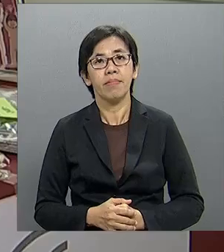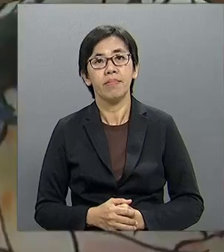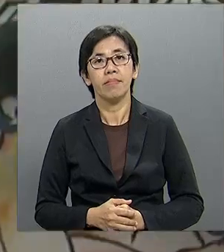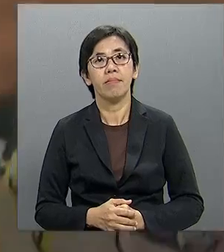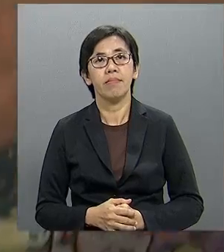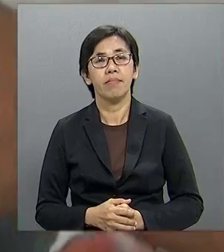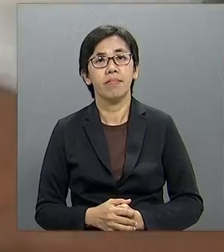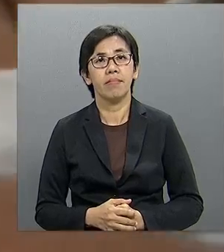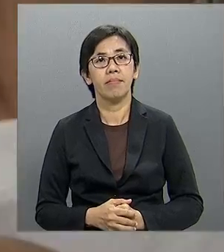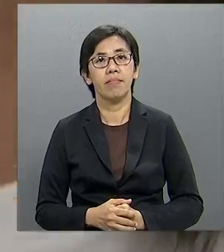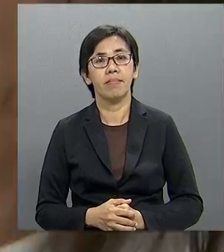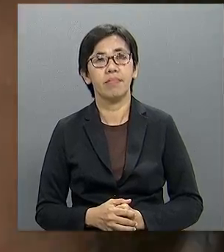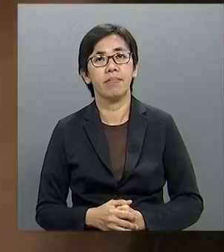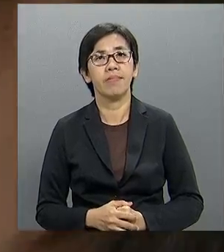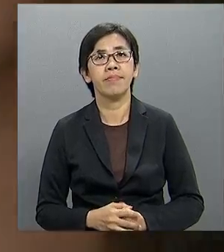ขอ